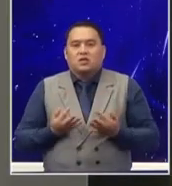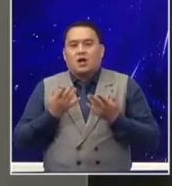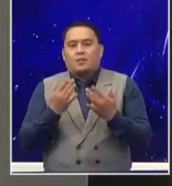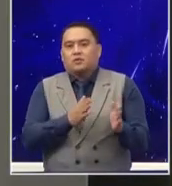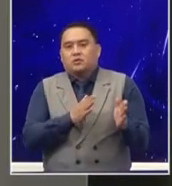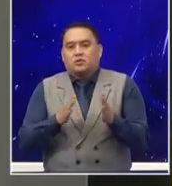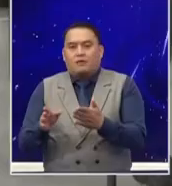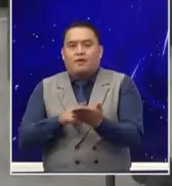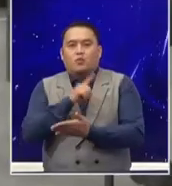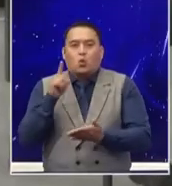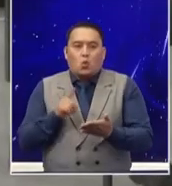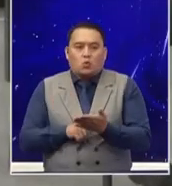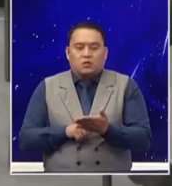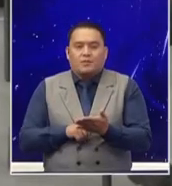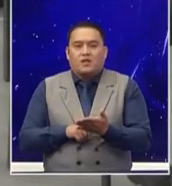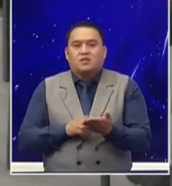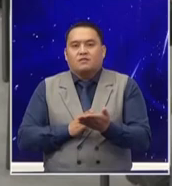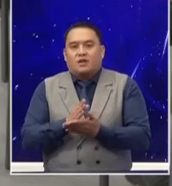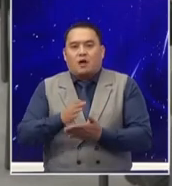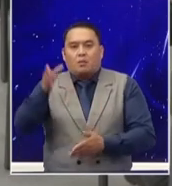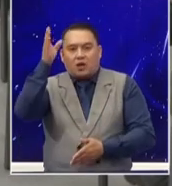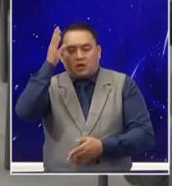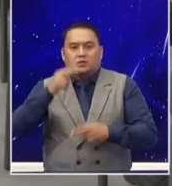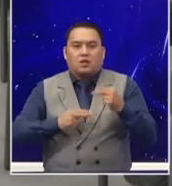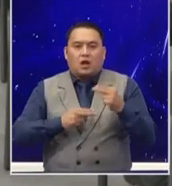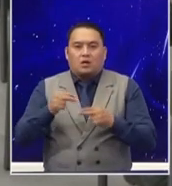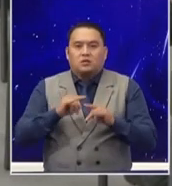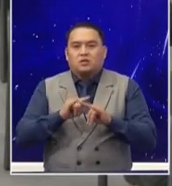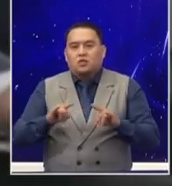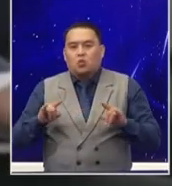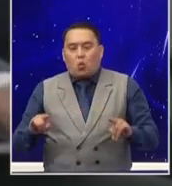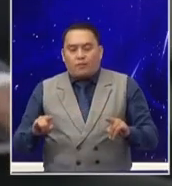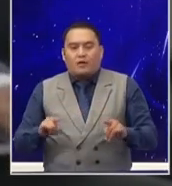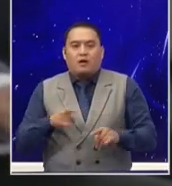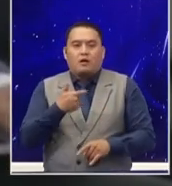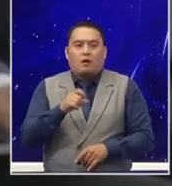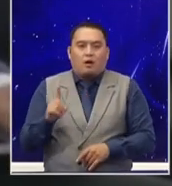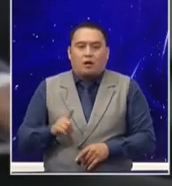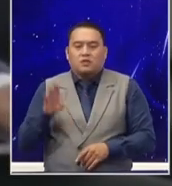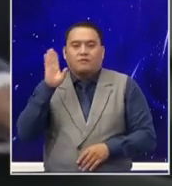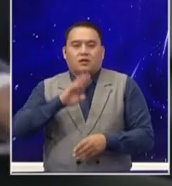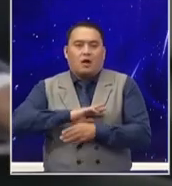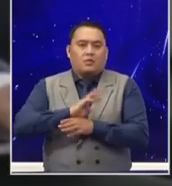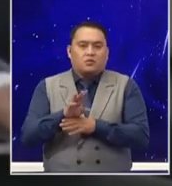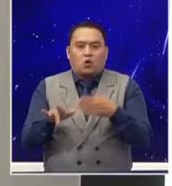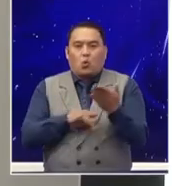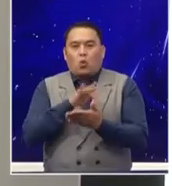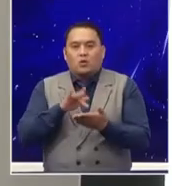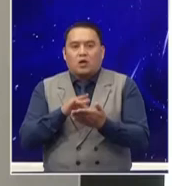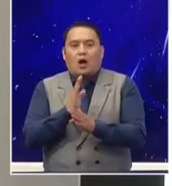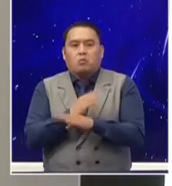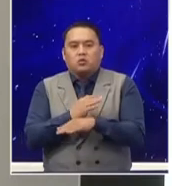системного решения вопросы, в том числе в сферах образования, строительства детских садов, газификации и водоснабжения в городе Капшигай